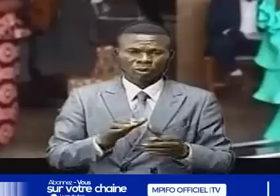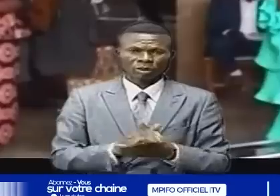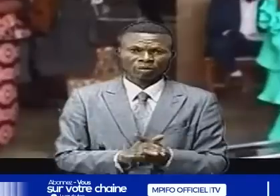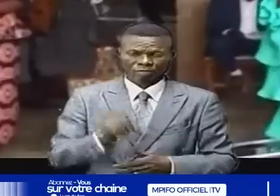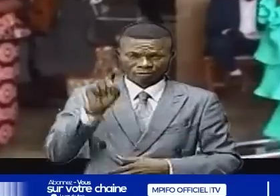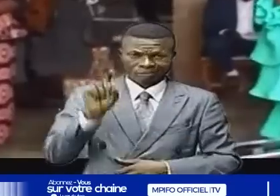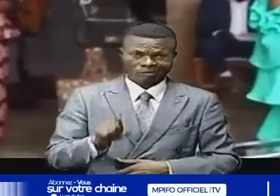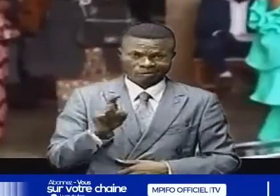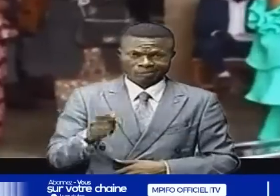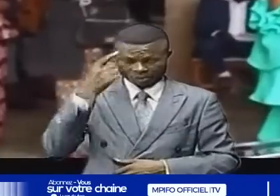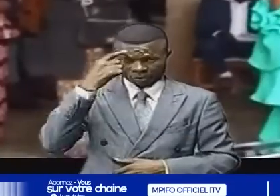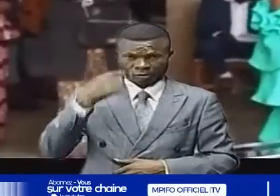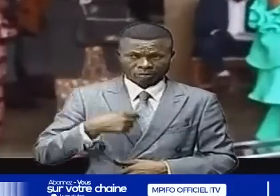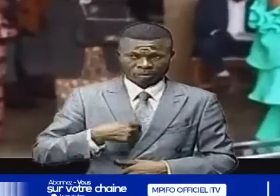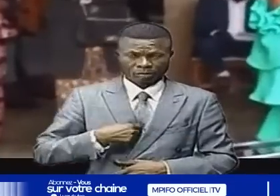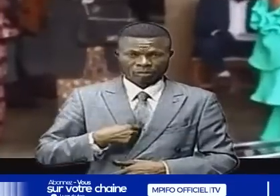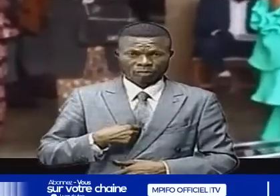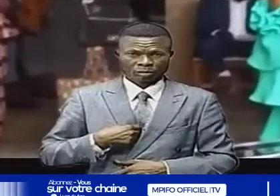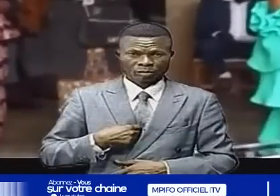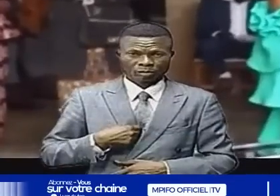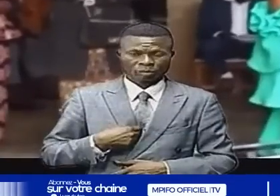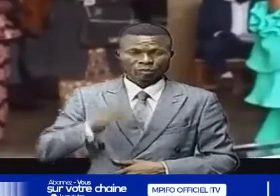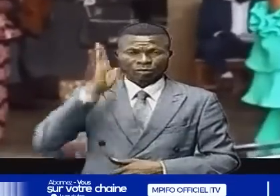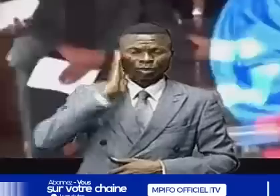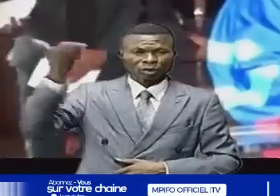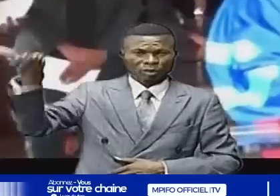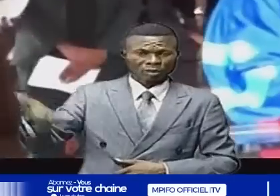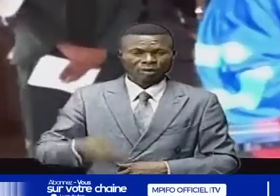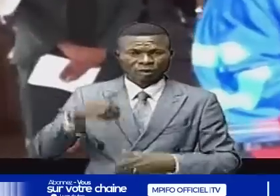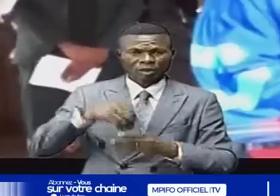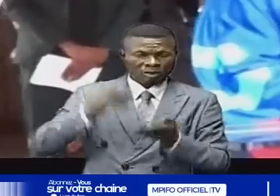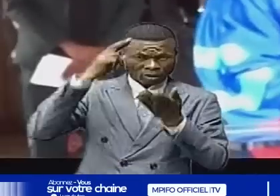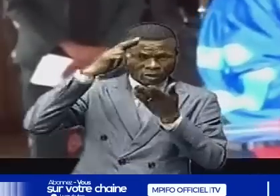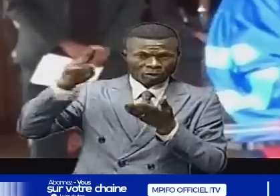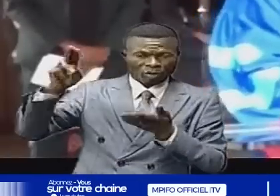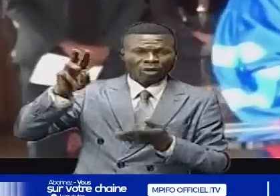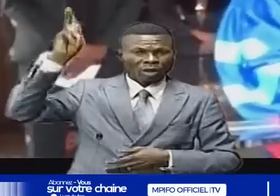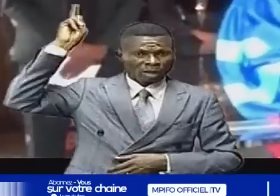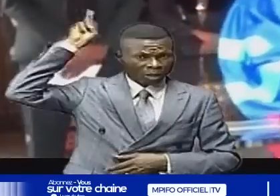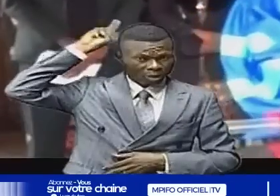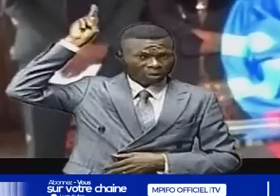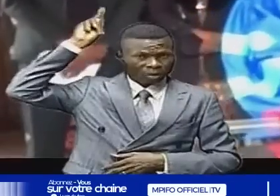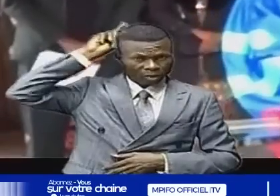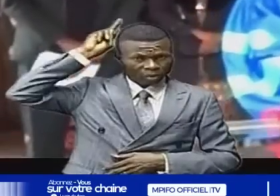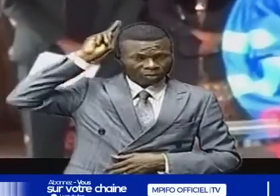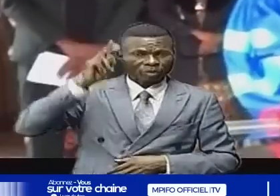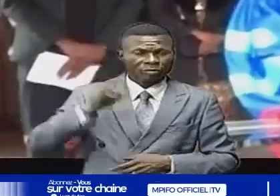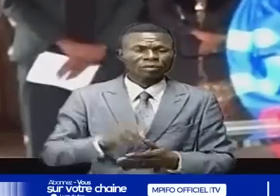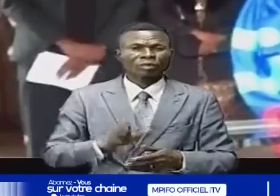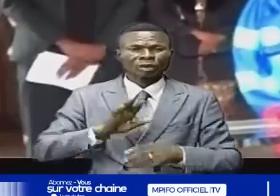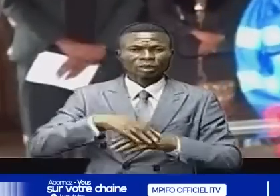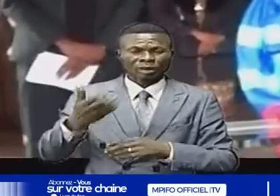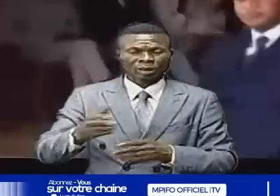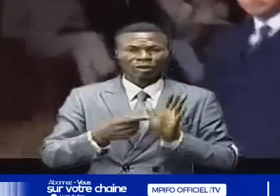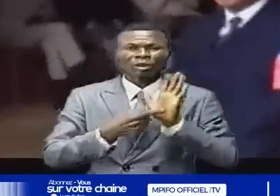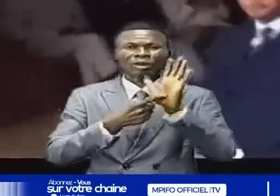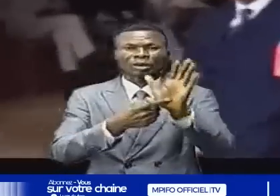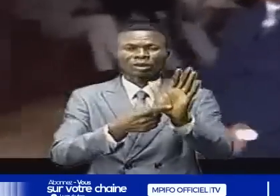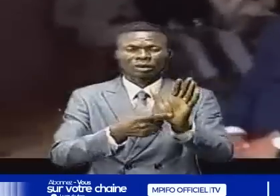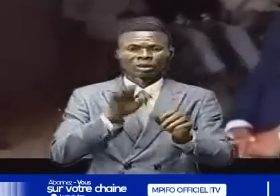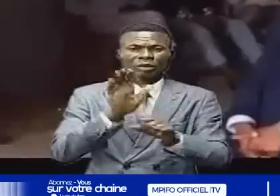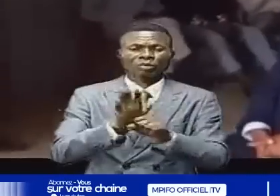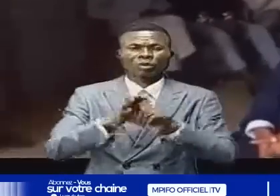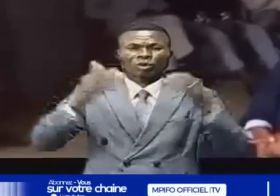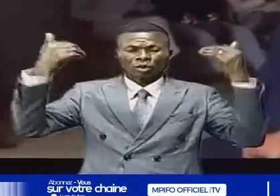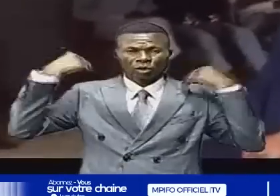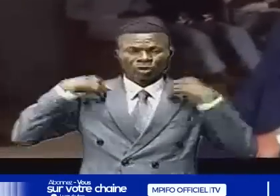moi, je vous souhaite la bienvenue à l'Université de Kolwezi. Il s'en suivra la présentation des différentes